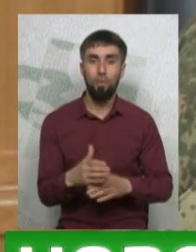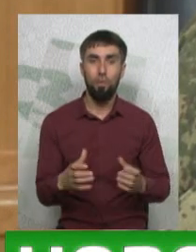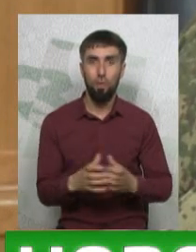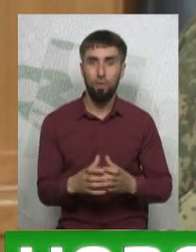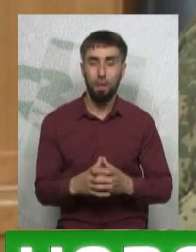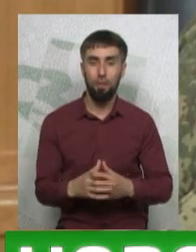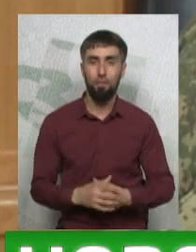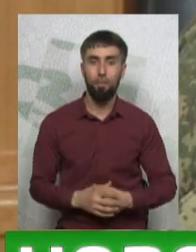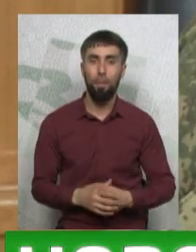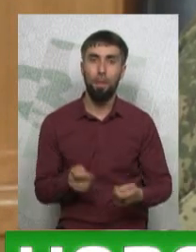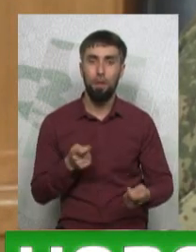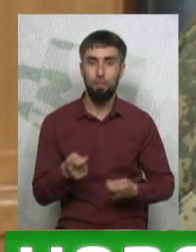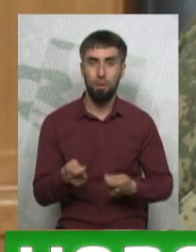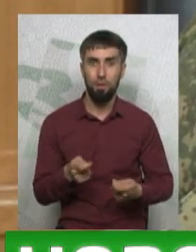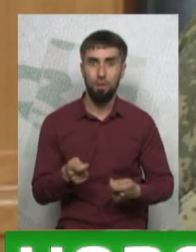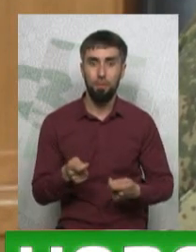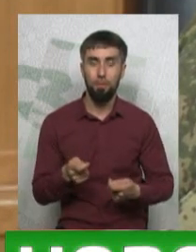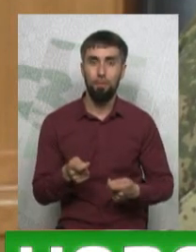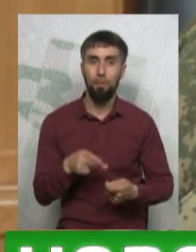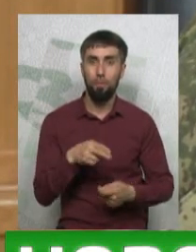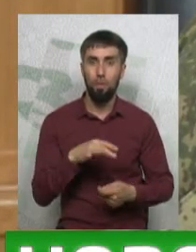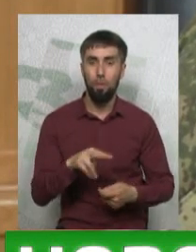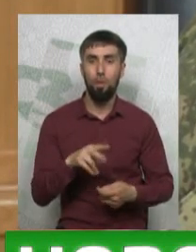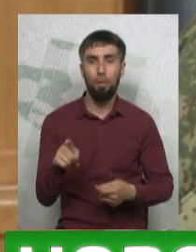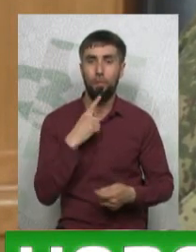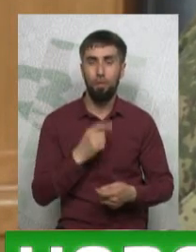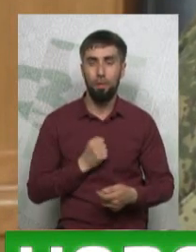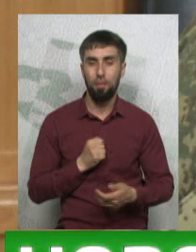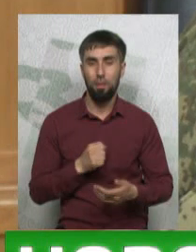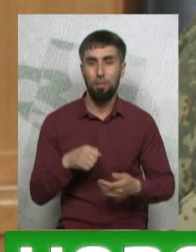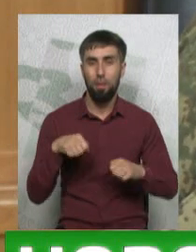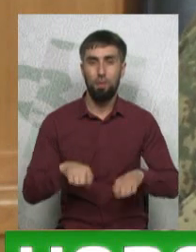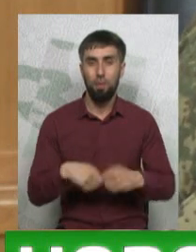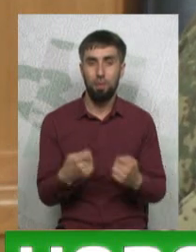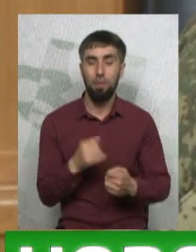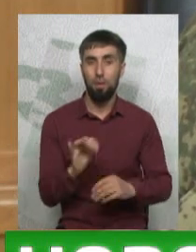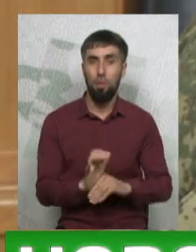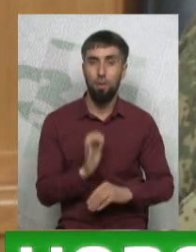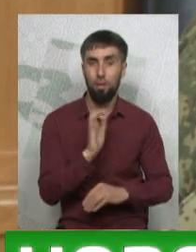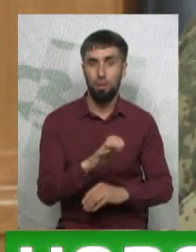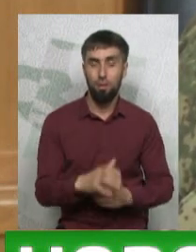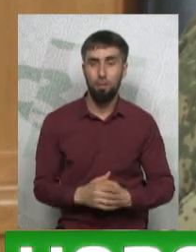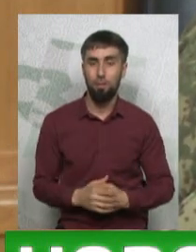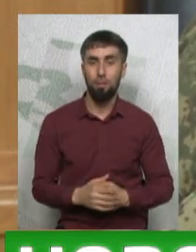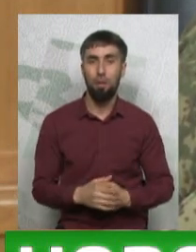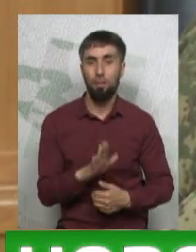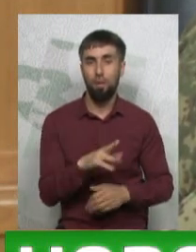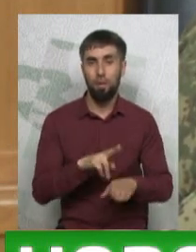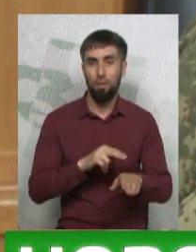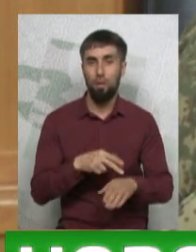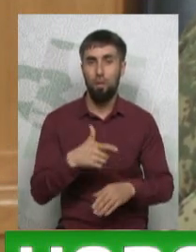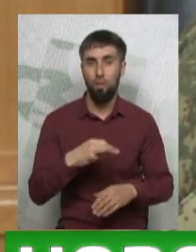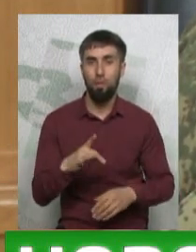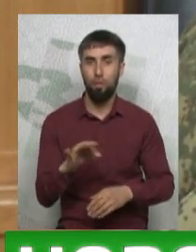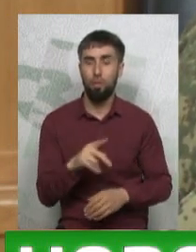составляет административный протокол об административном правонарушении, отправляет в органы ГУВД,